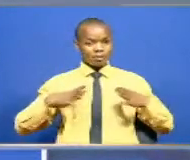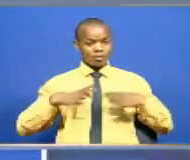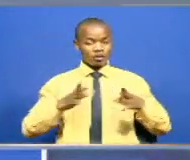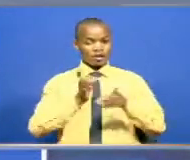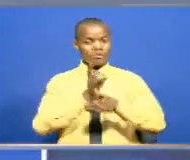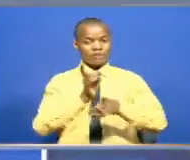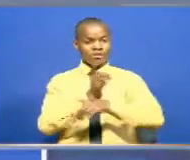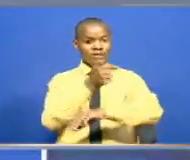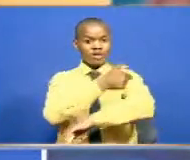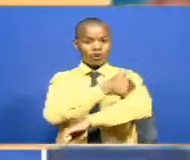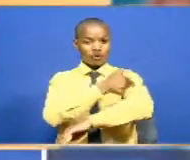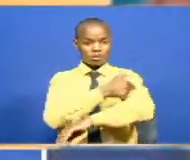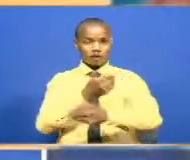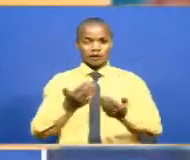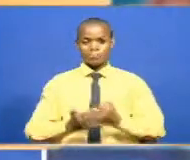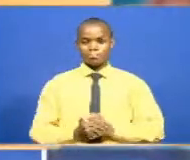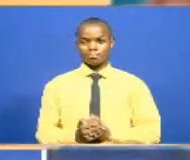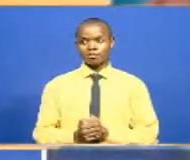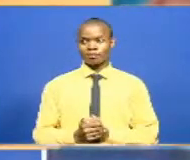wagonjwa mahututi.